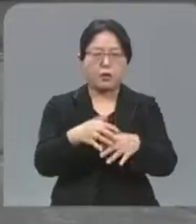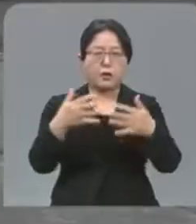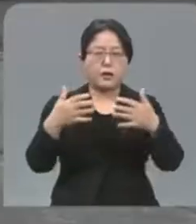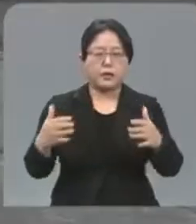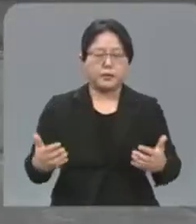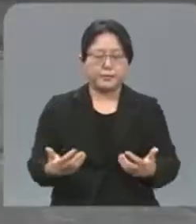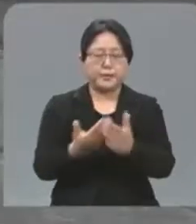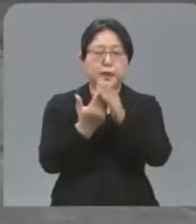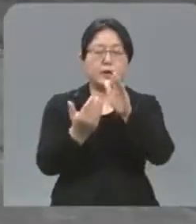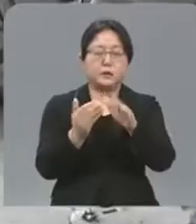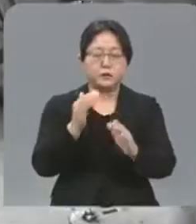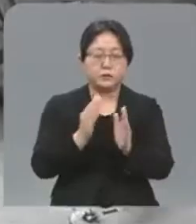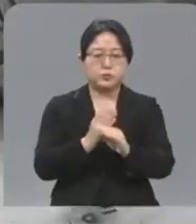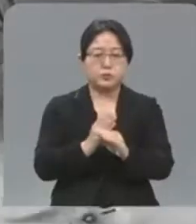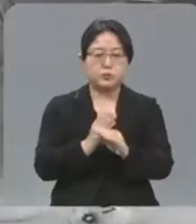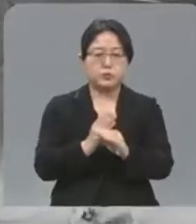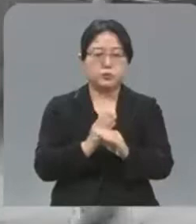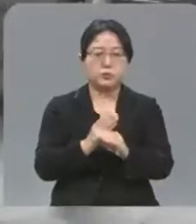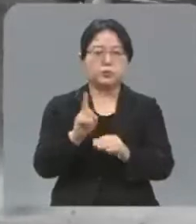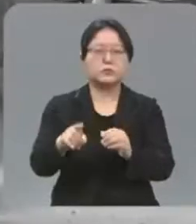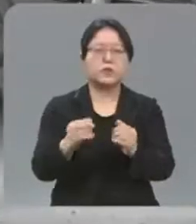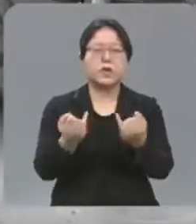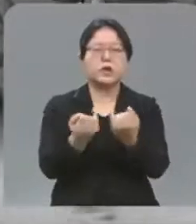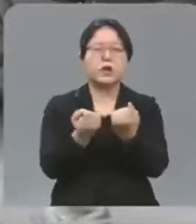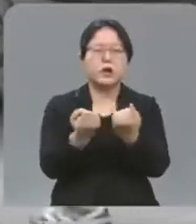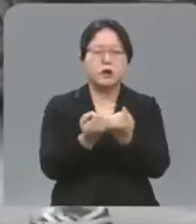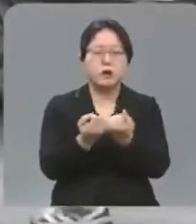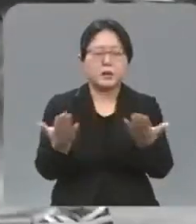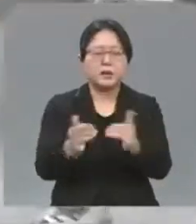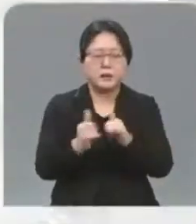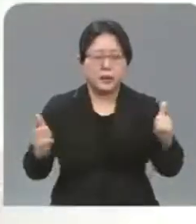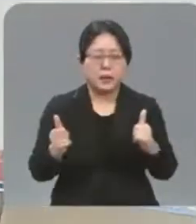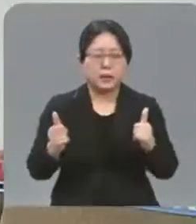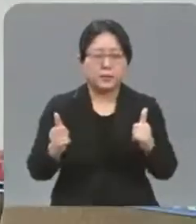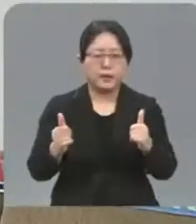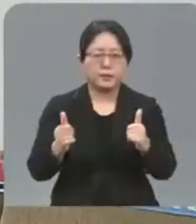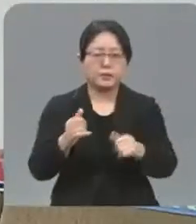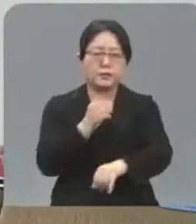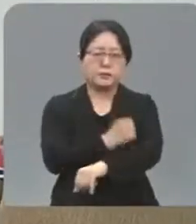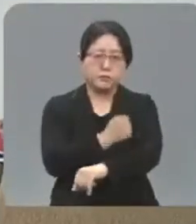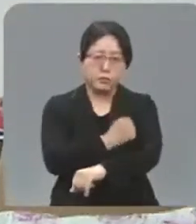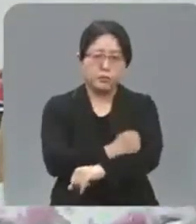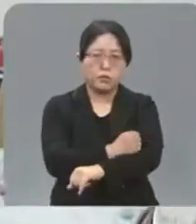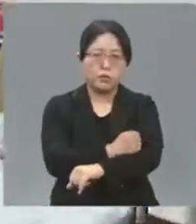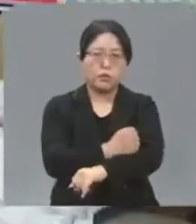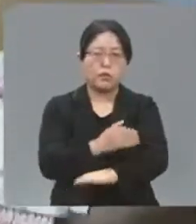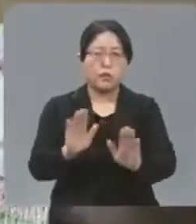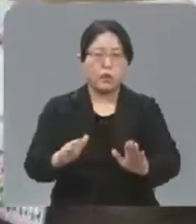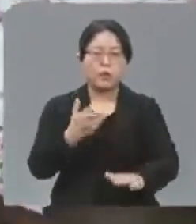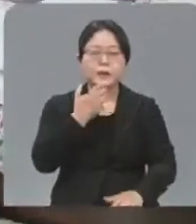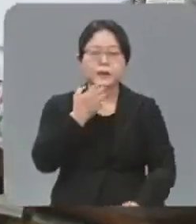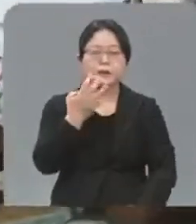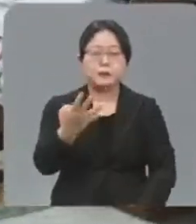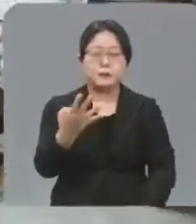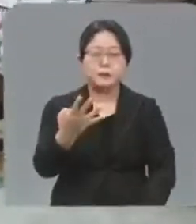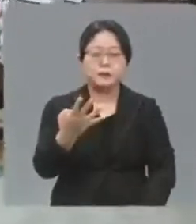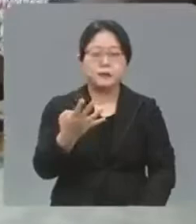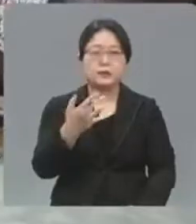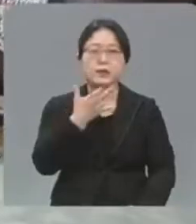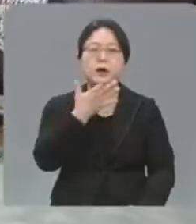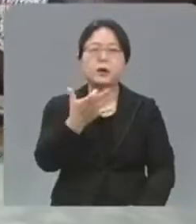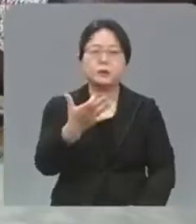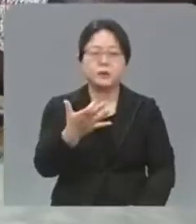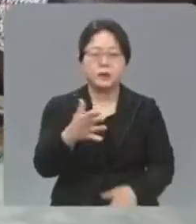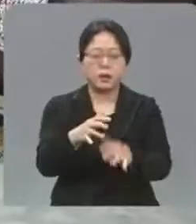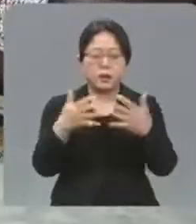호황에 뒷받침한 건 어린 여공들의 노동력이 얻습니다 올해 나이 여든 내신 노 미래 씨도 19 에